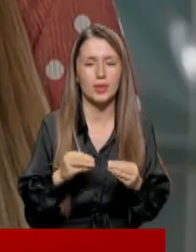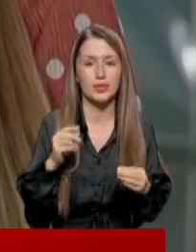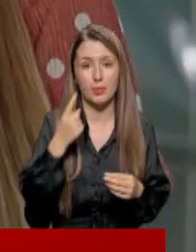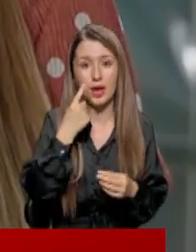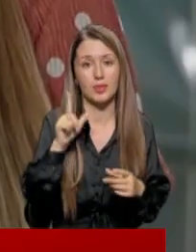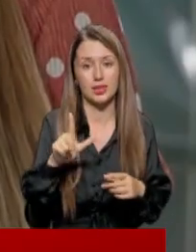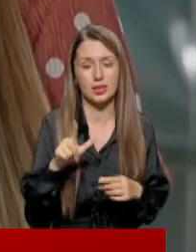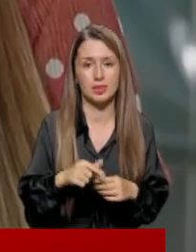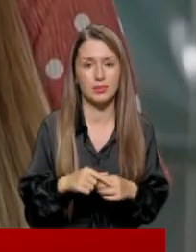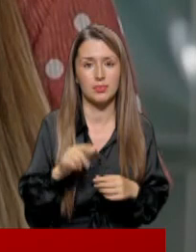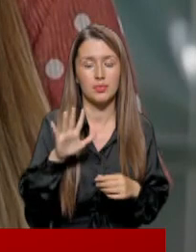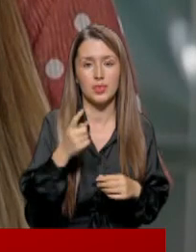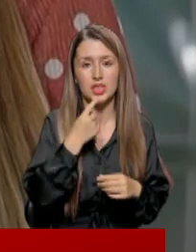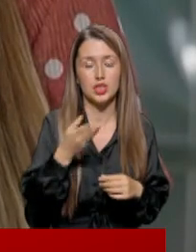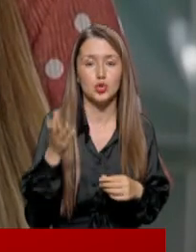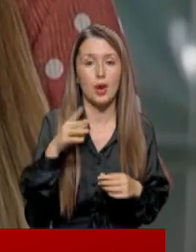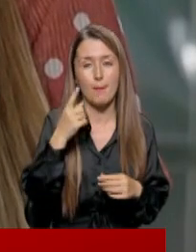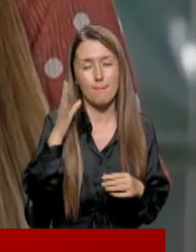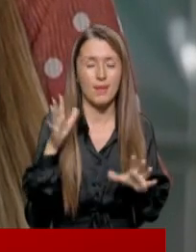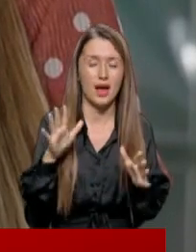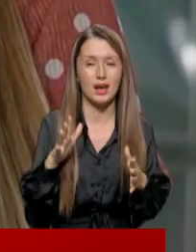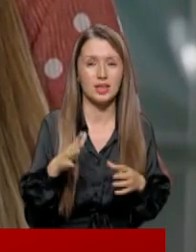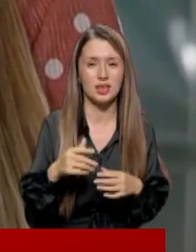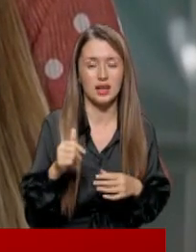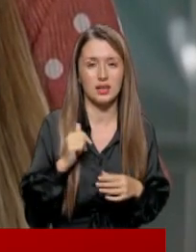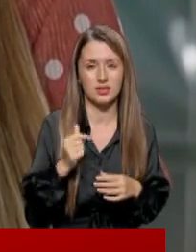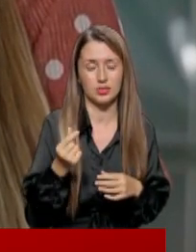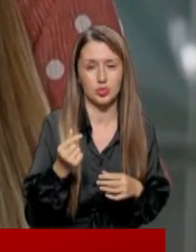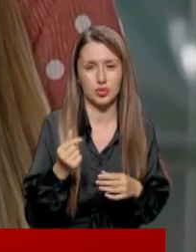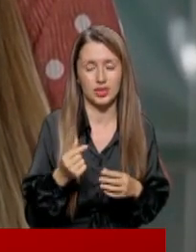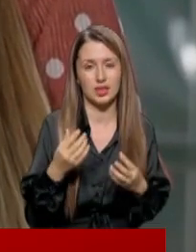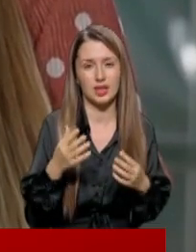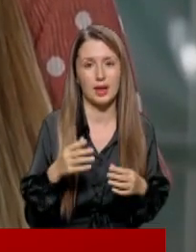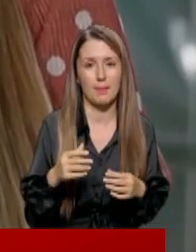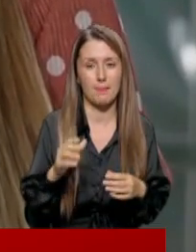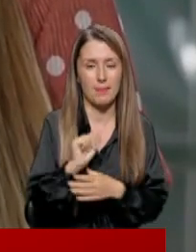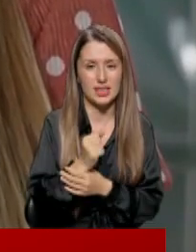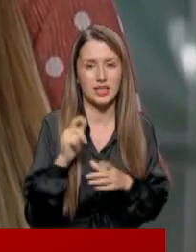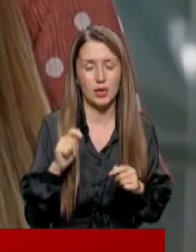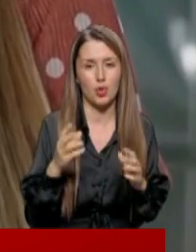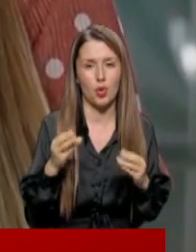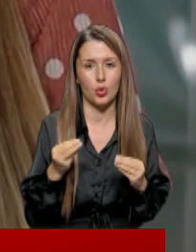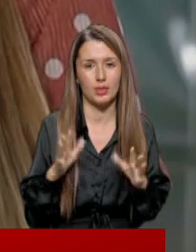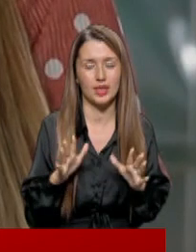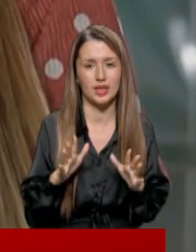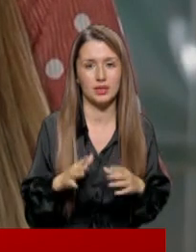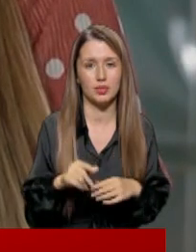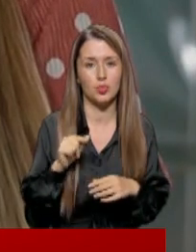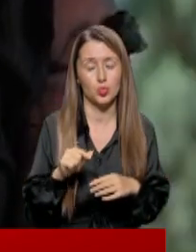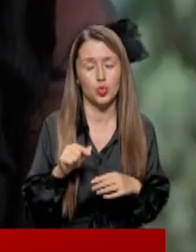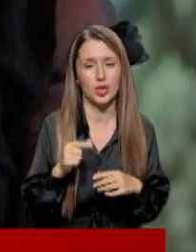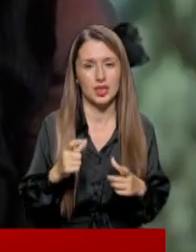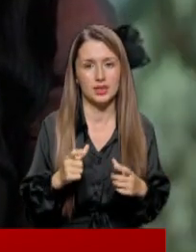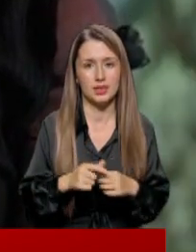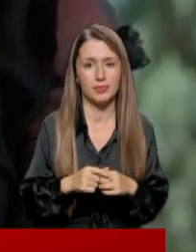bakabilmelisiniz? 5 yıl sonra belki şansım yaver giderse asgari ücretle mesleğimi yapıyor olabilirim. Bu kadar pesimist olmak istemezdim ama maalesef bu noktadayım.